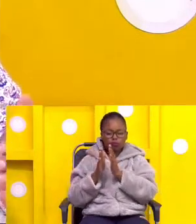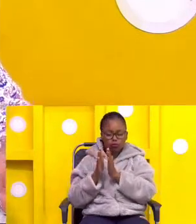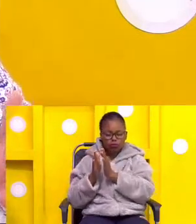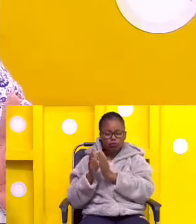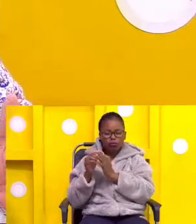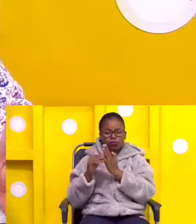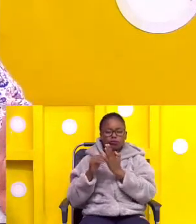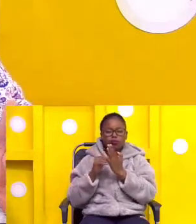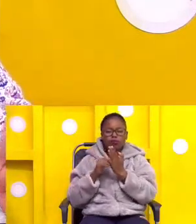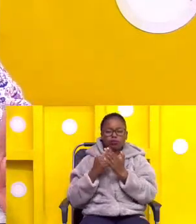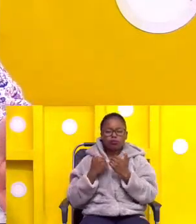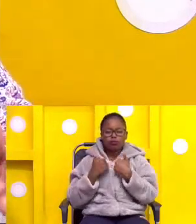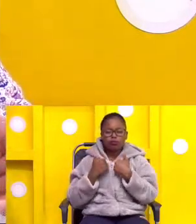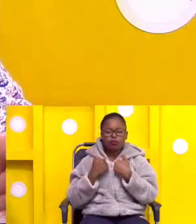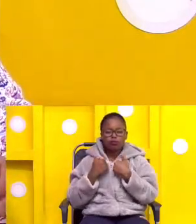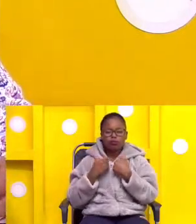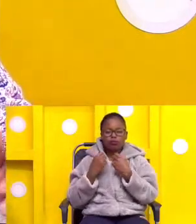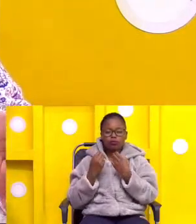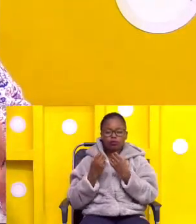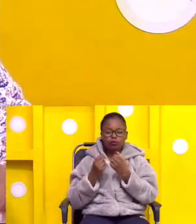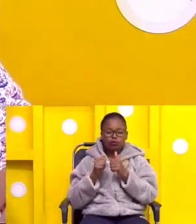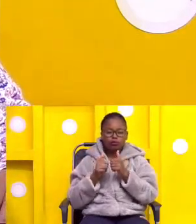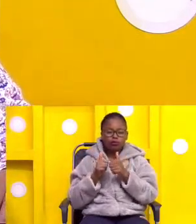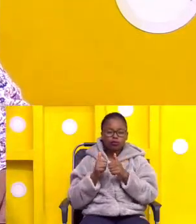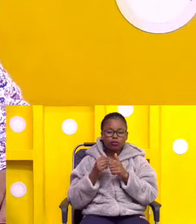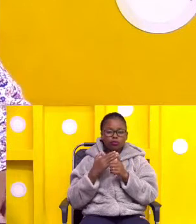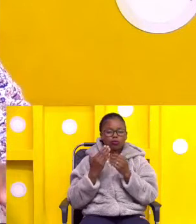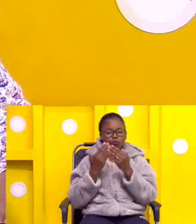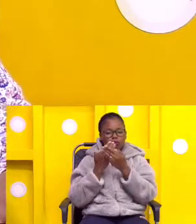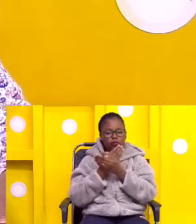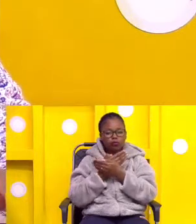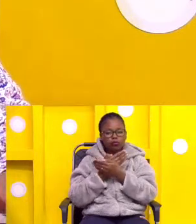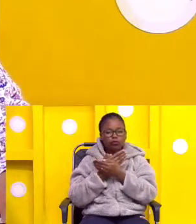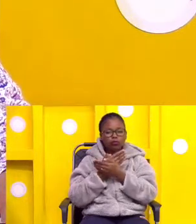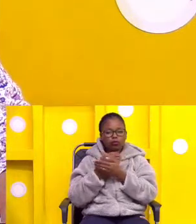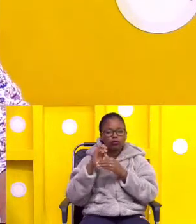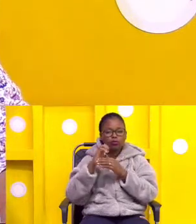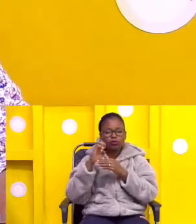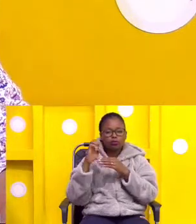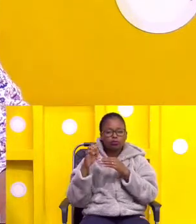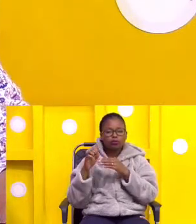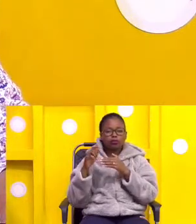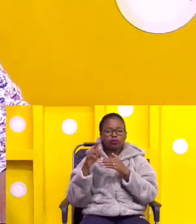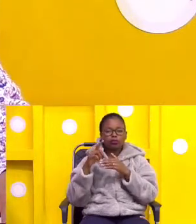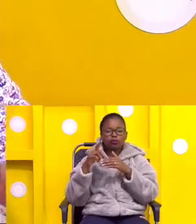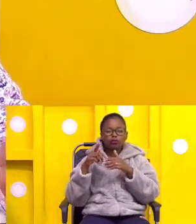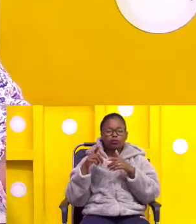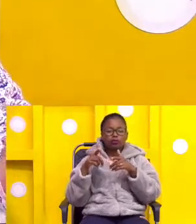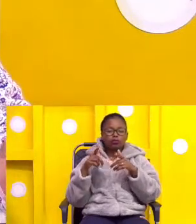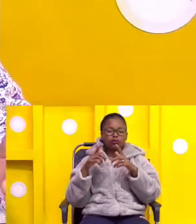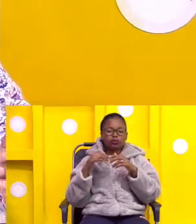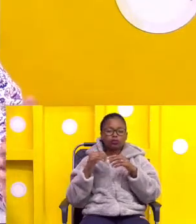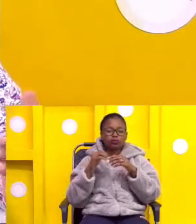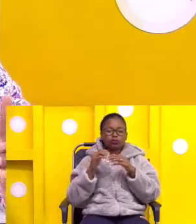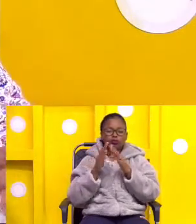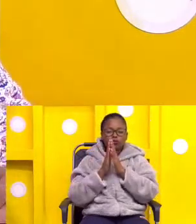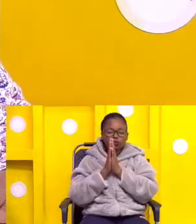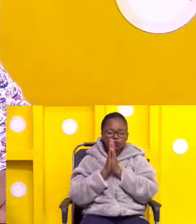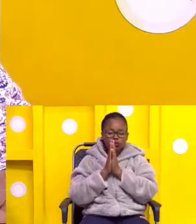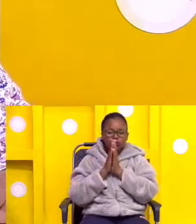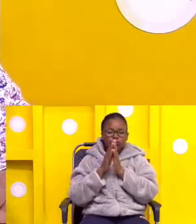isi. Naisi, naisi, naisi. Na huwaini ere. Tulikagiriria life na mahoya mahoaini. Na